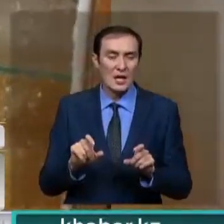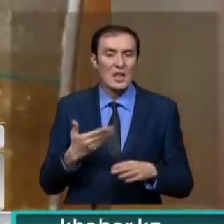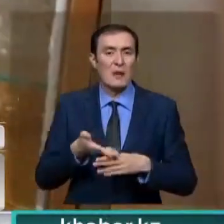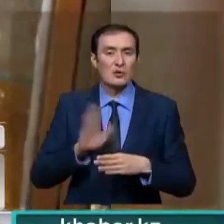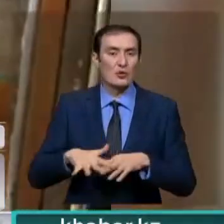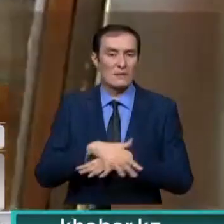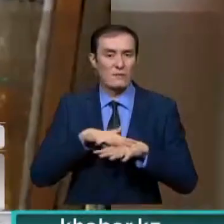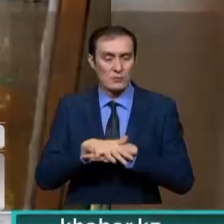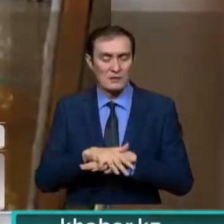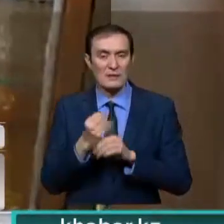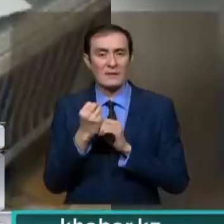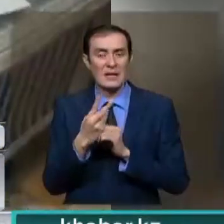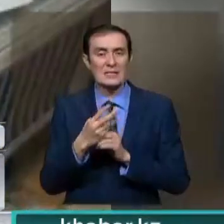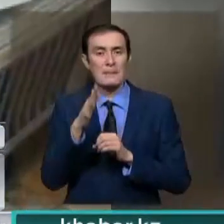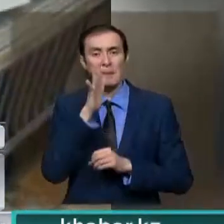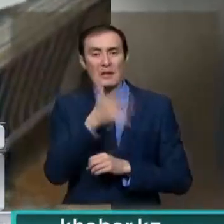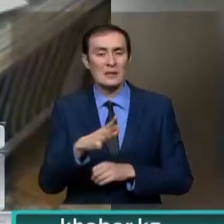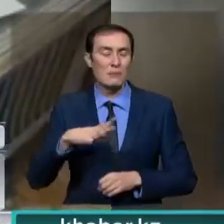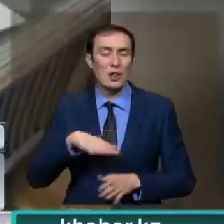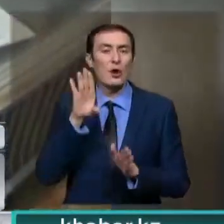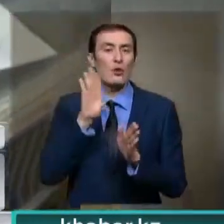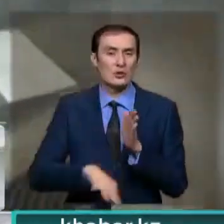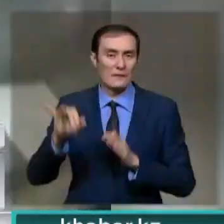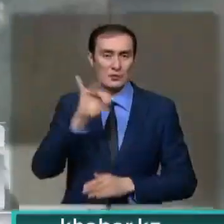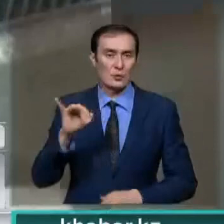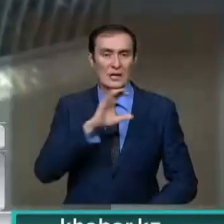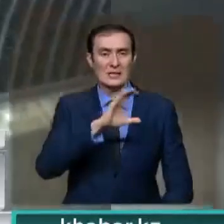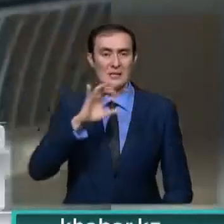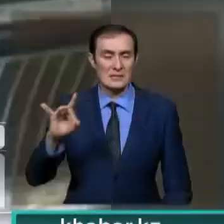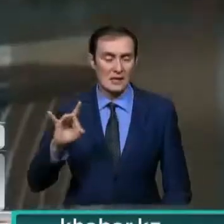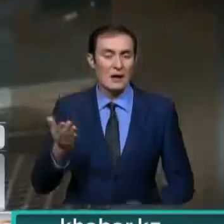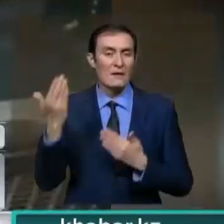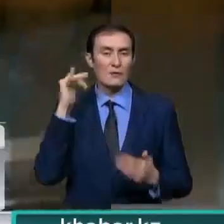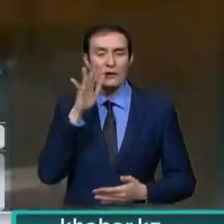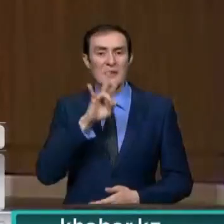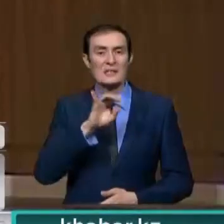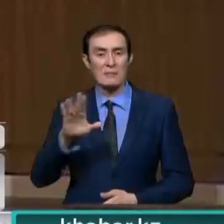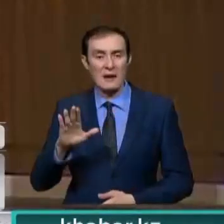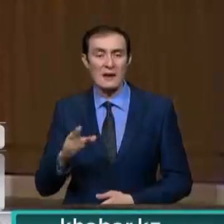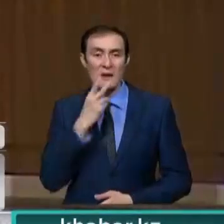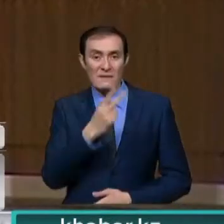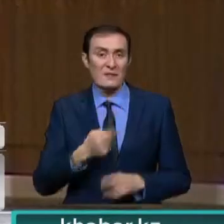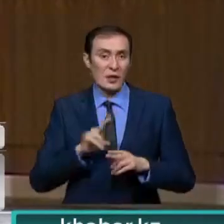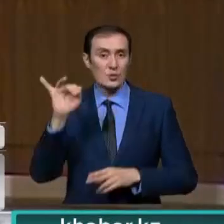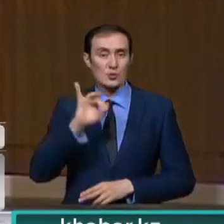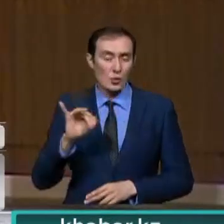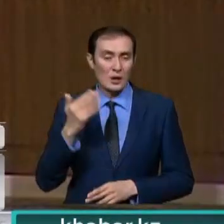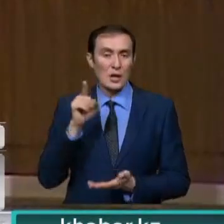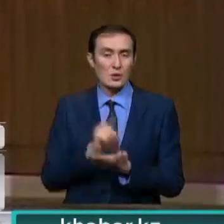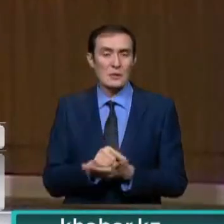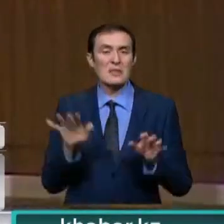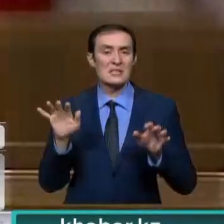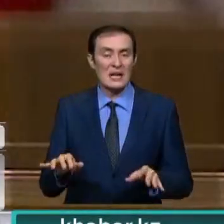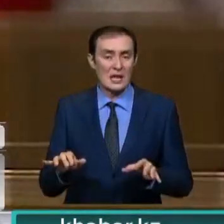напряженность 12 пятилетка было самое худшее в истории союза в то время назарбаев очевидец эпохи на должности